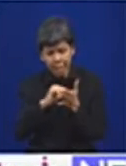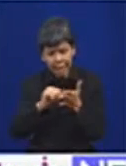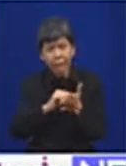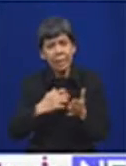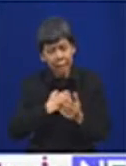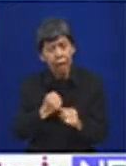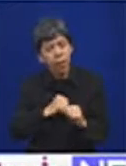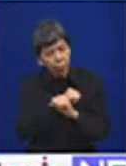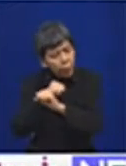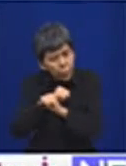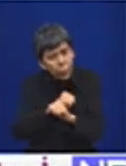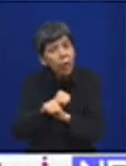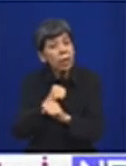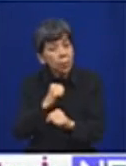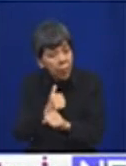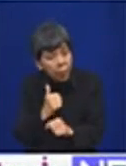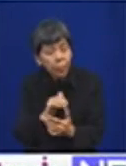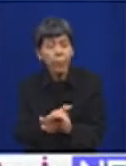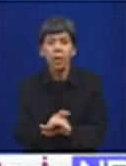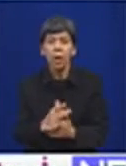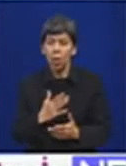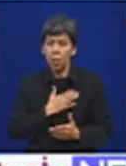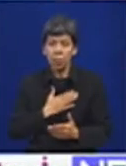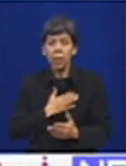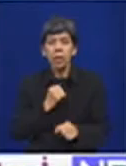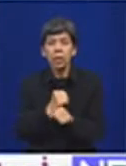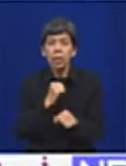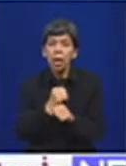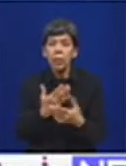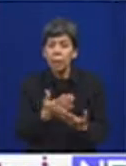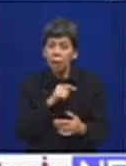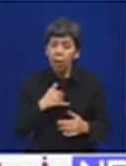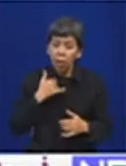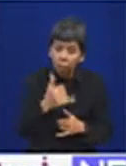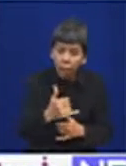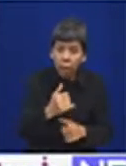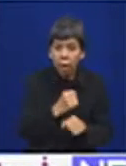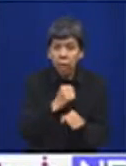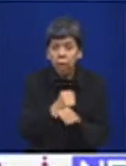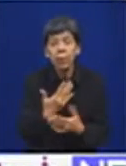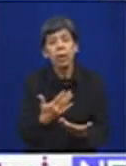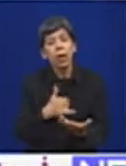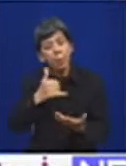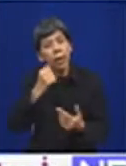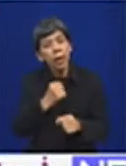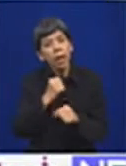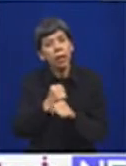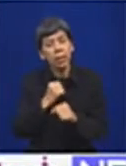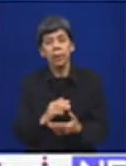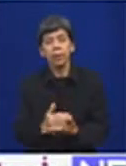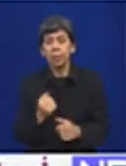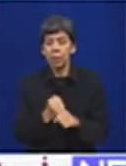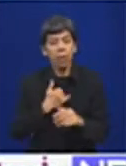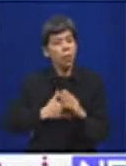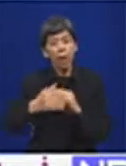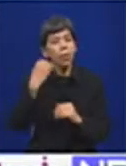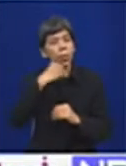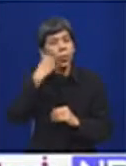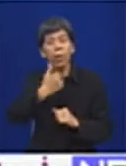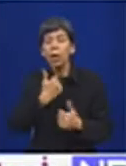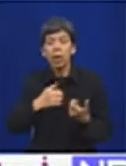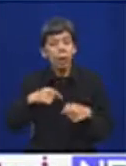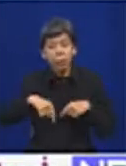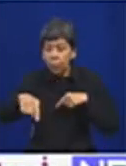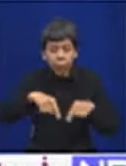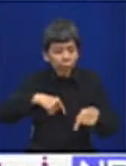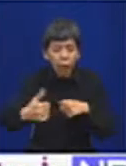ต่ต้องการความปลอดภัยมันทำได้ไหมนะครับของเขาทำไมทำไม่ได้เอากำลังกองล้างเข้าไปจะไปเส้นนี้เลือกไปได้ที่นี้ไปได้มีเครื่องมือเปิดทางตลอดท่าว่านห้ามจ